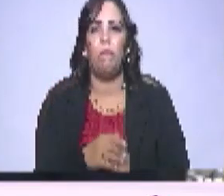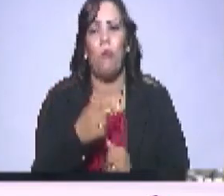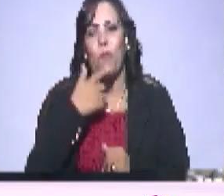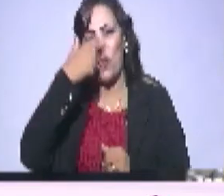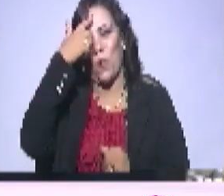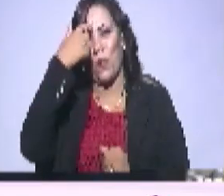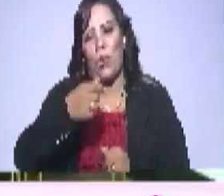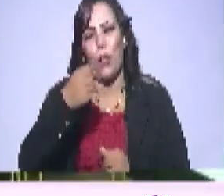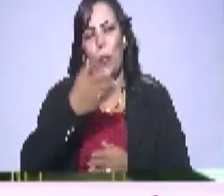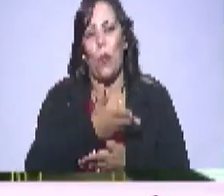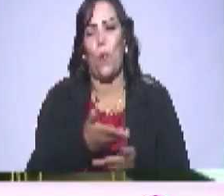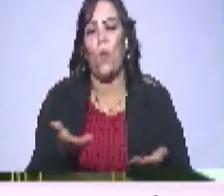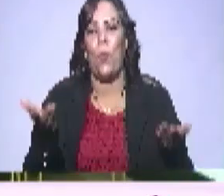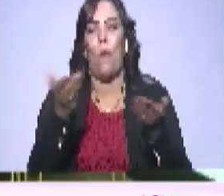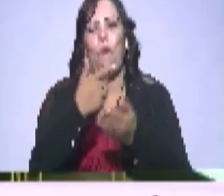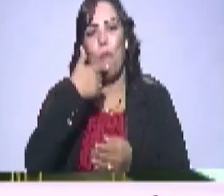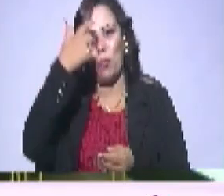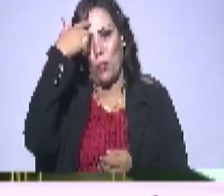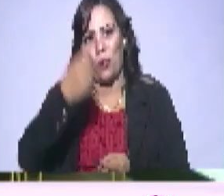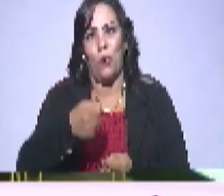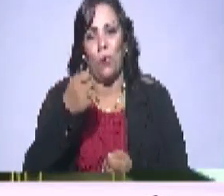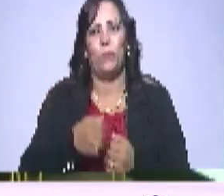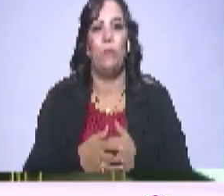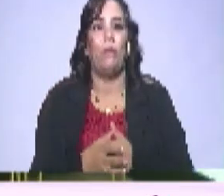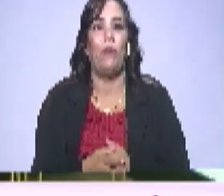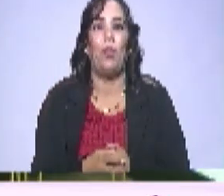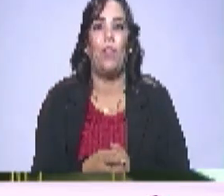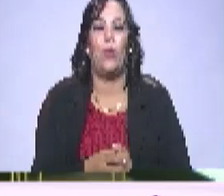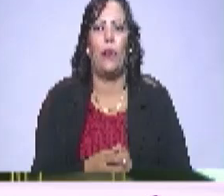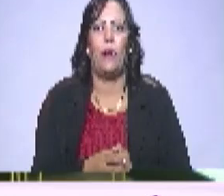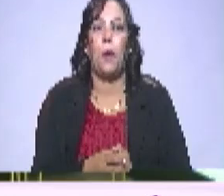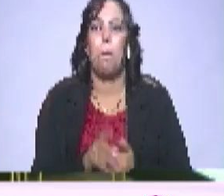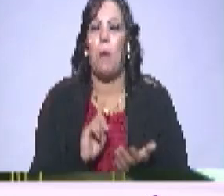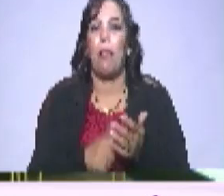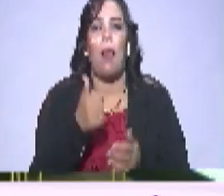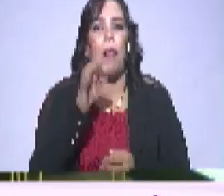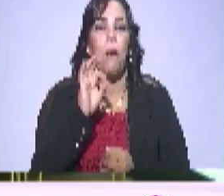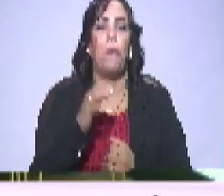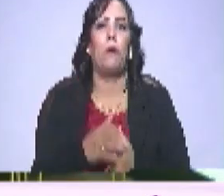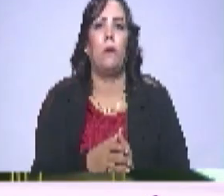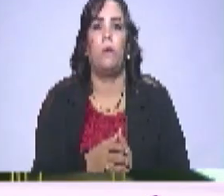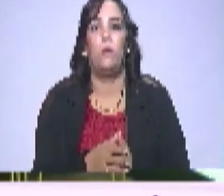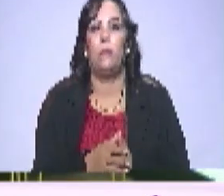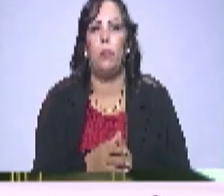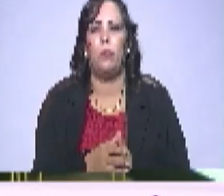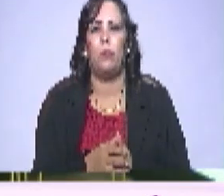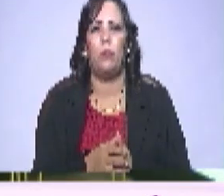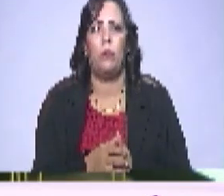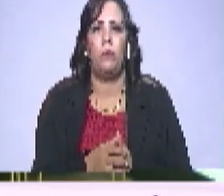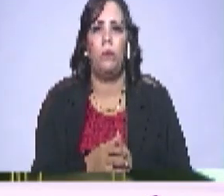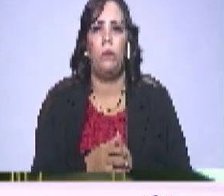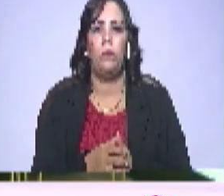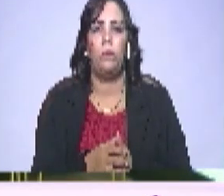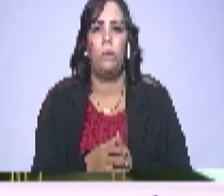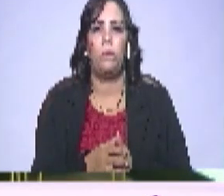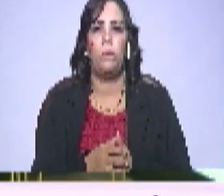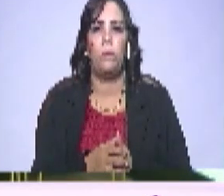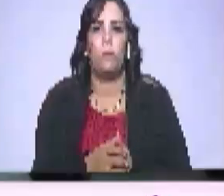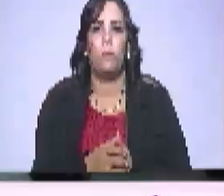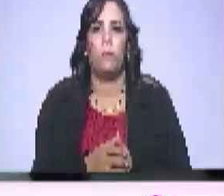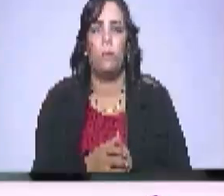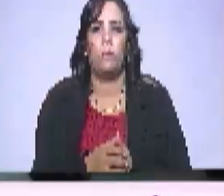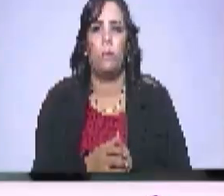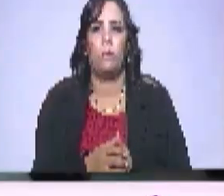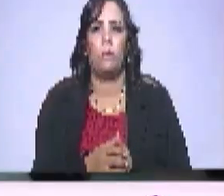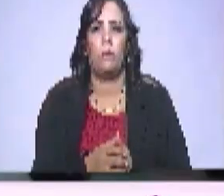وحضرتك طيب وطيبين يا رب. وحضرتك طيبه يا فندم. وعيد العذراء يعني ده جميل. ربنا يخليكي. ربنا يخليكي. نورتينا يا